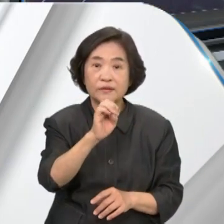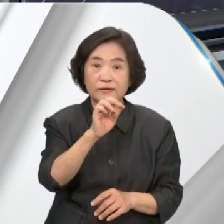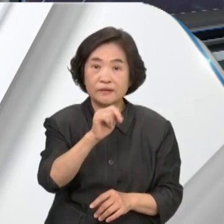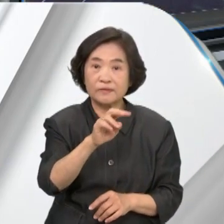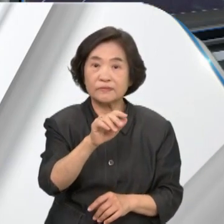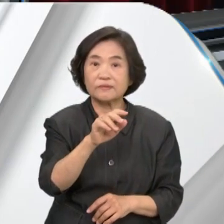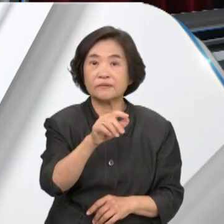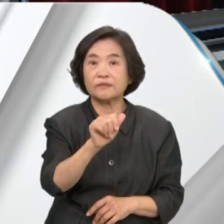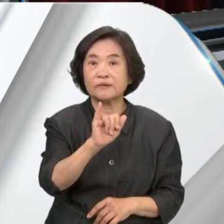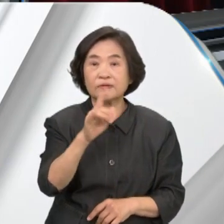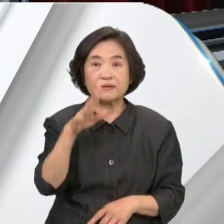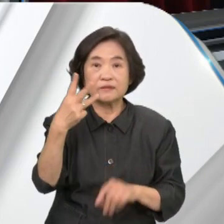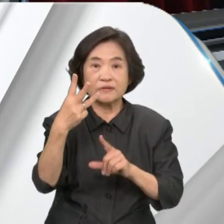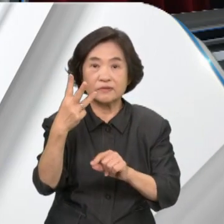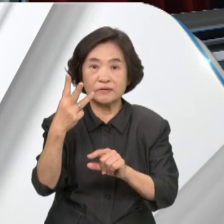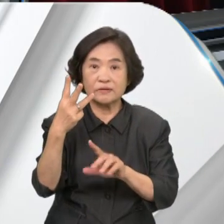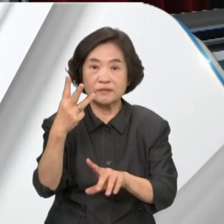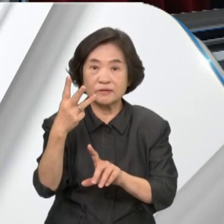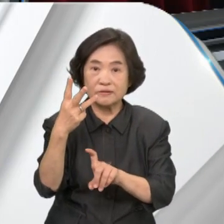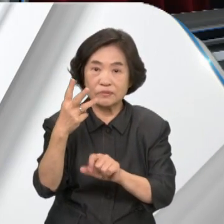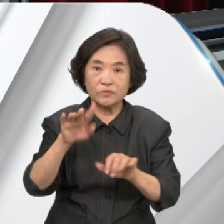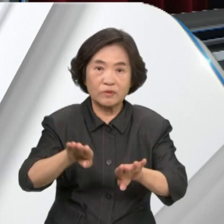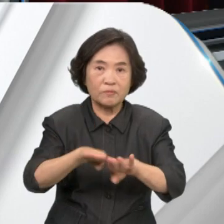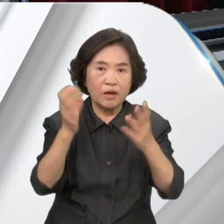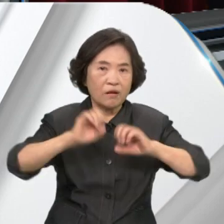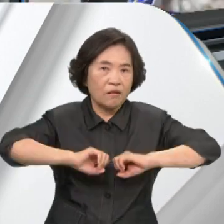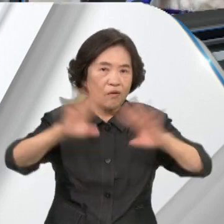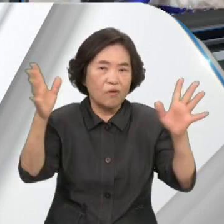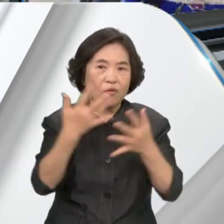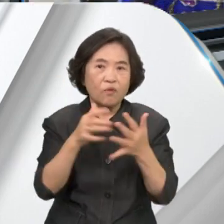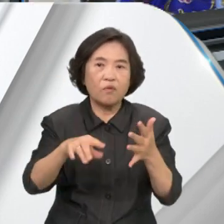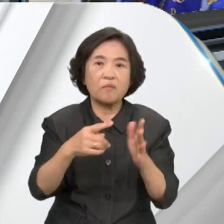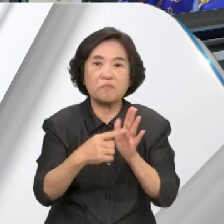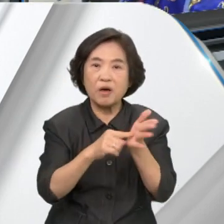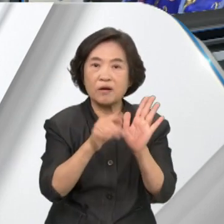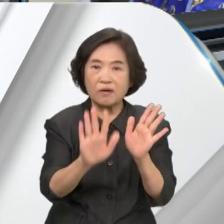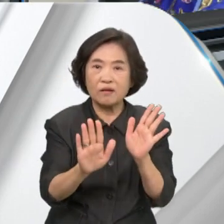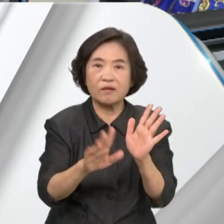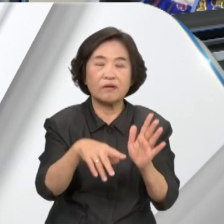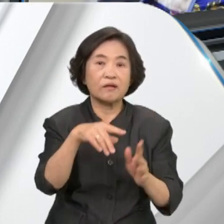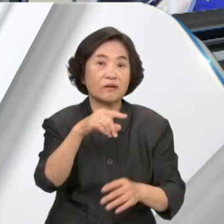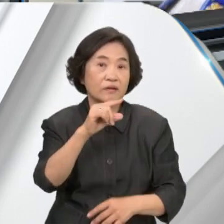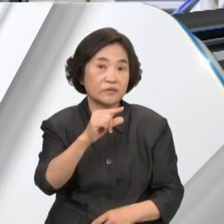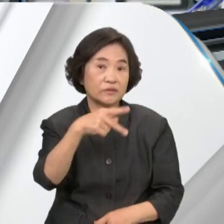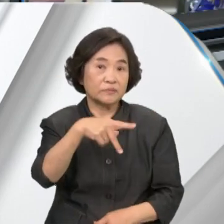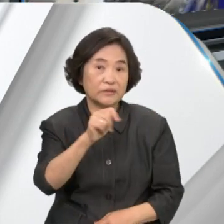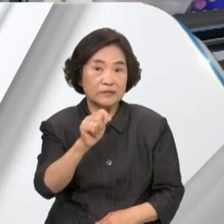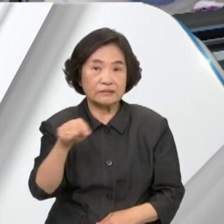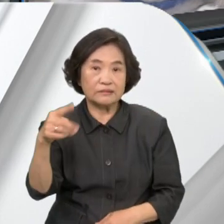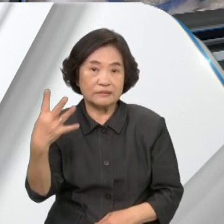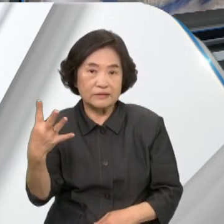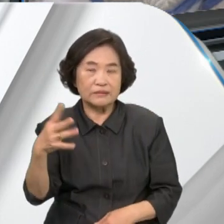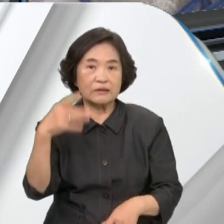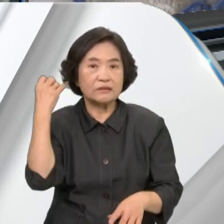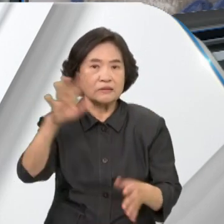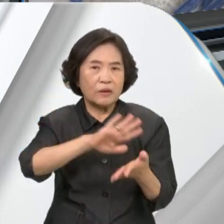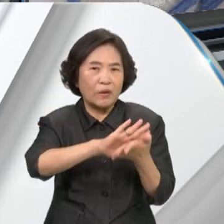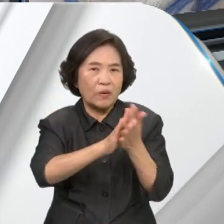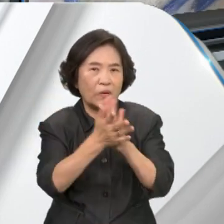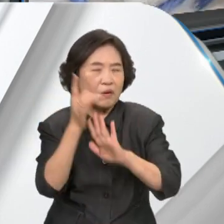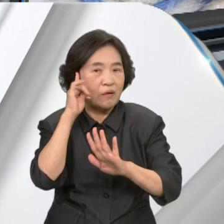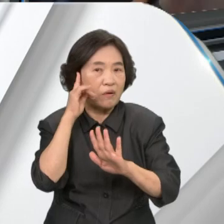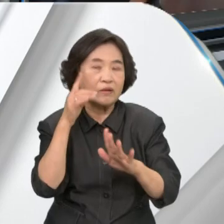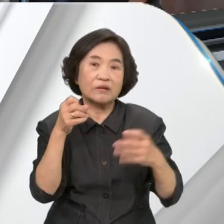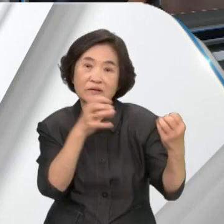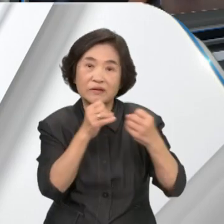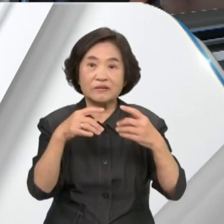伫3月15日已经伫官方网站正式发表 GPT 世界新模型，本 ChatGPT